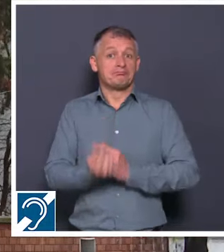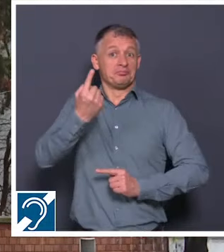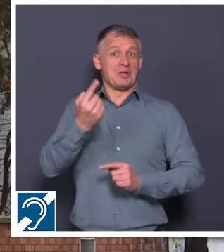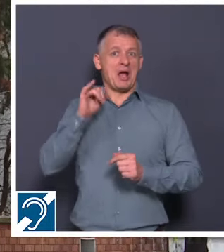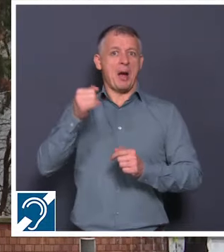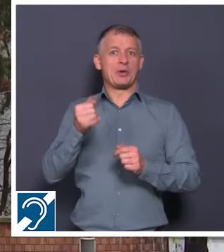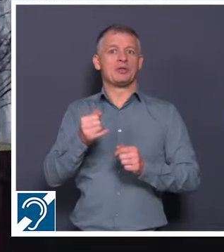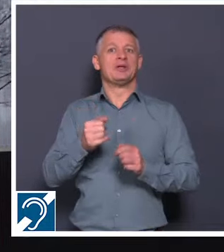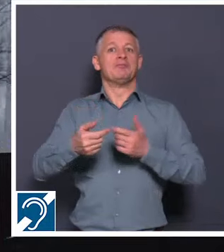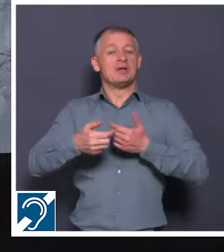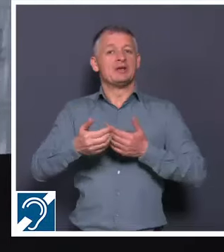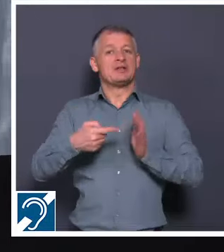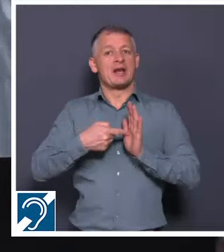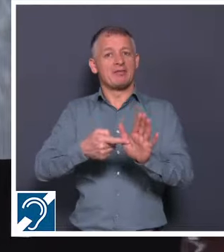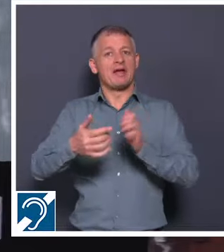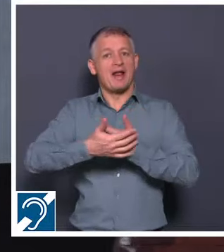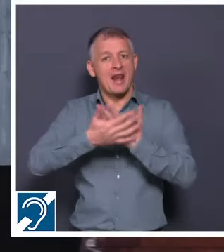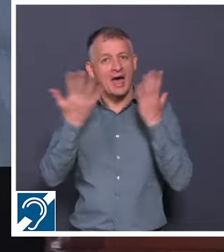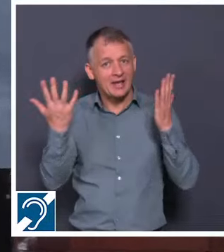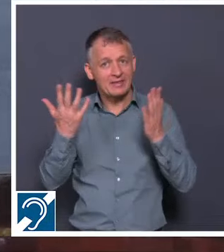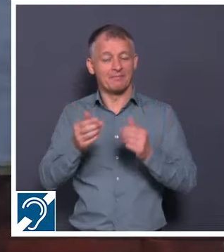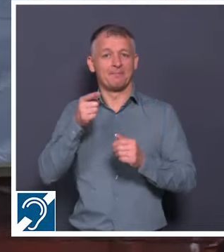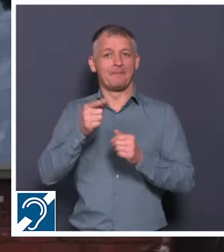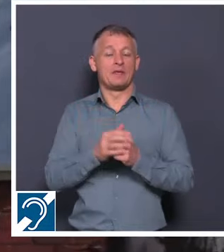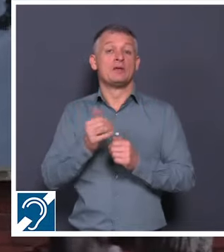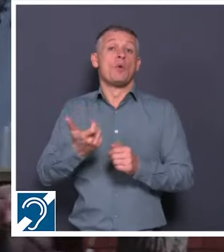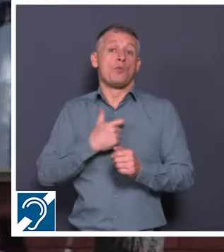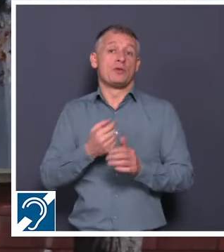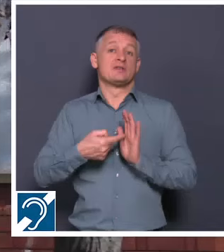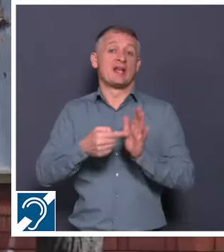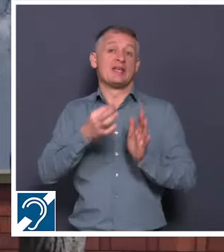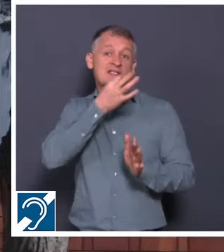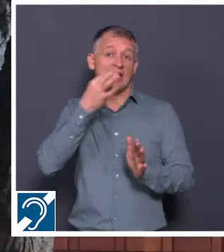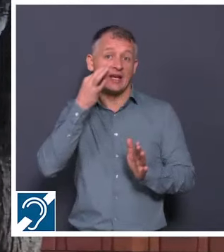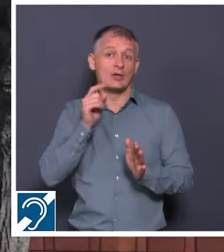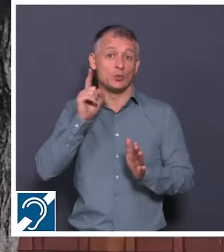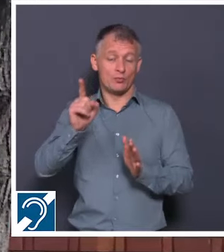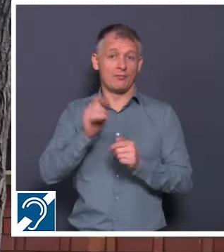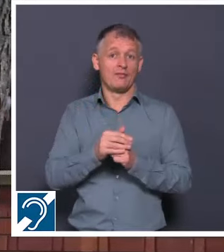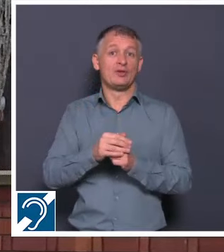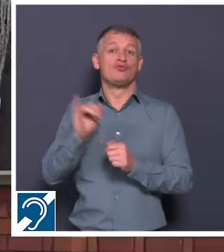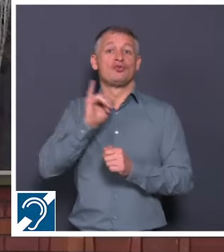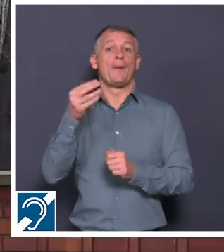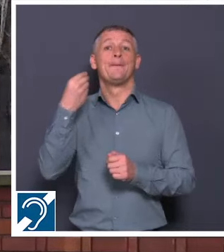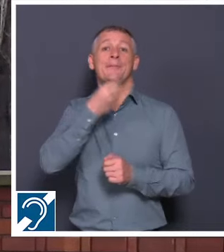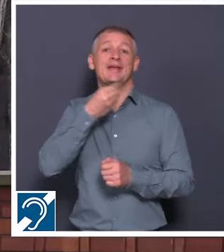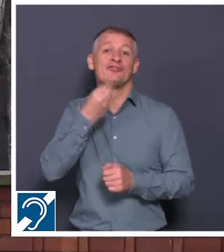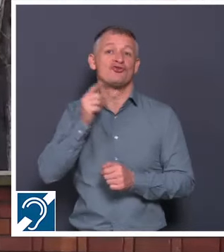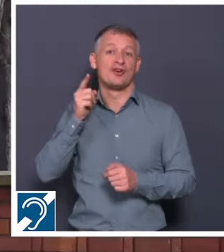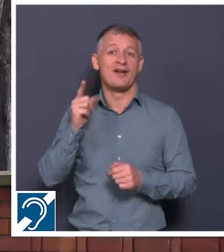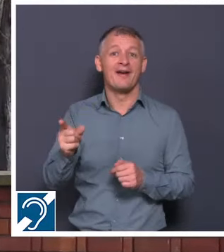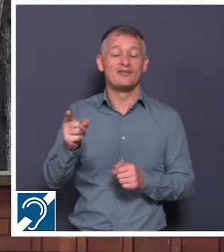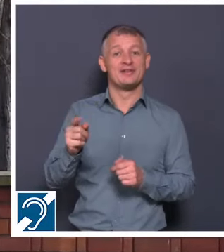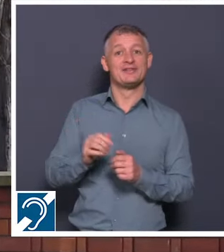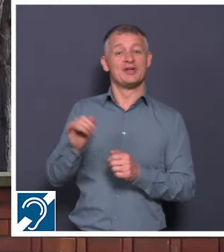că desecretizarea acestor cheltuieli ar putea să însemne și desecretizarea beneficiarului. Pentru că noi avem doar informații